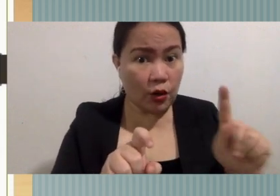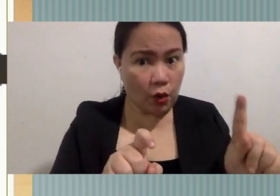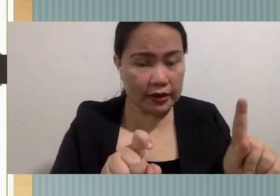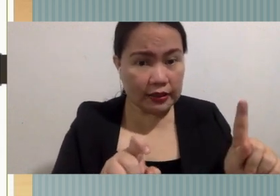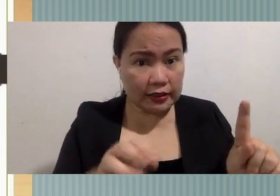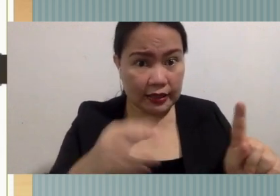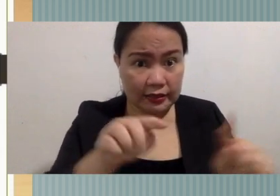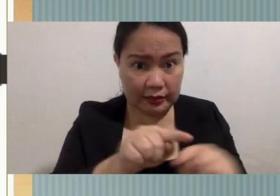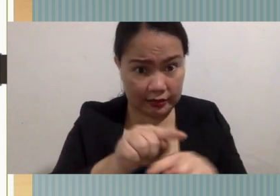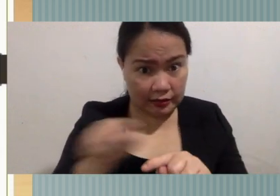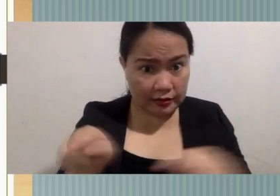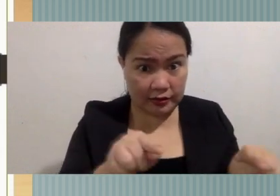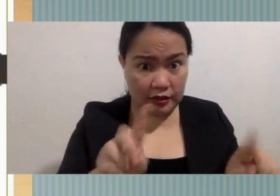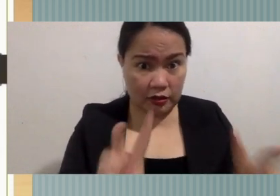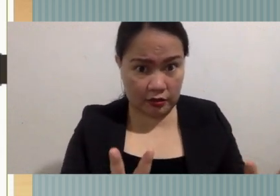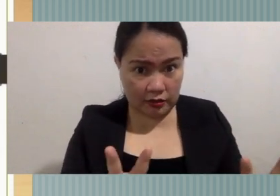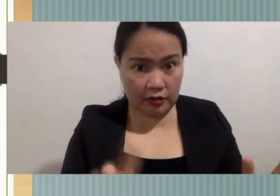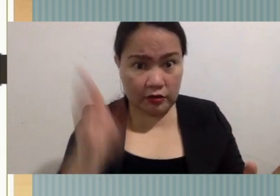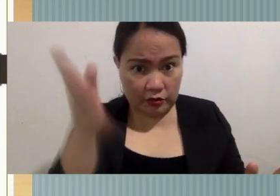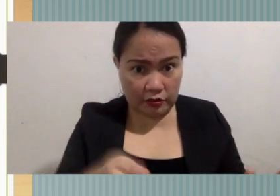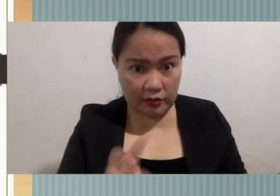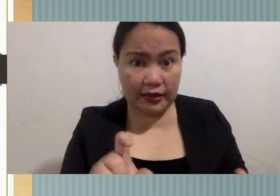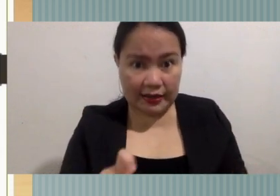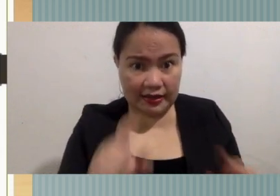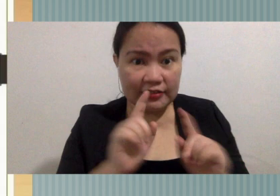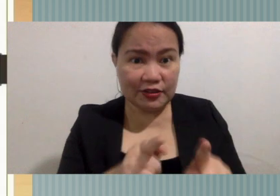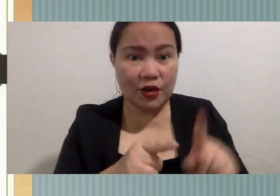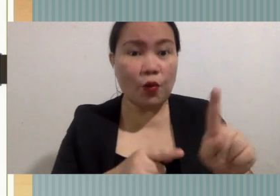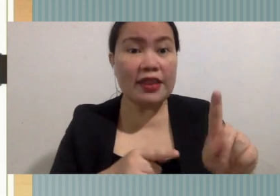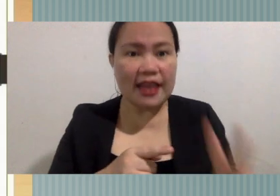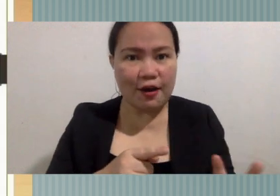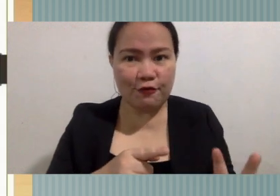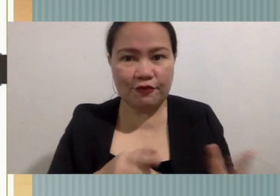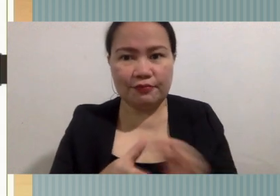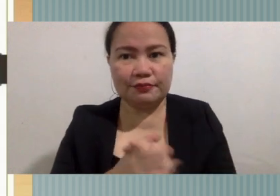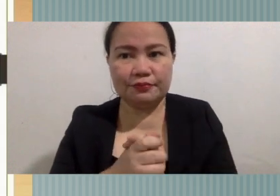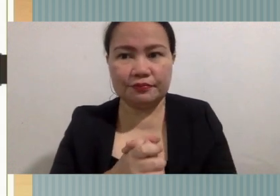the answer is 1/2. Okay.